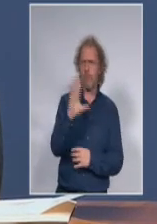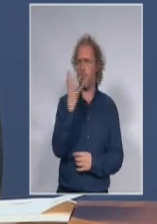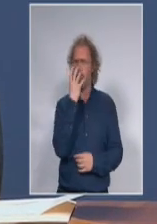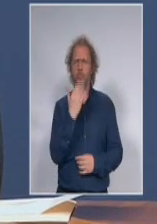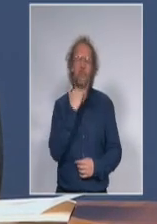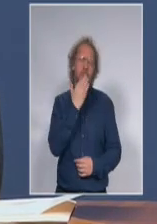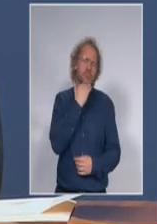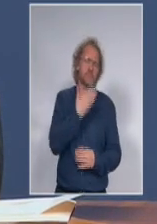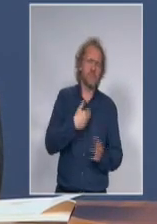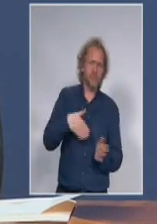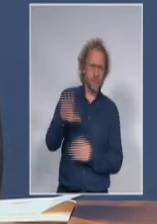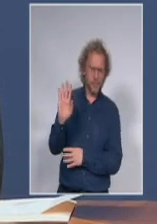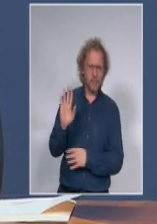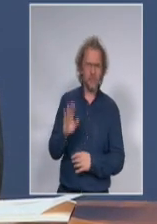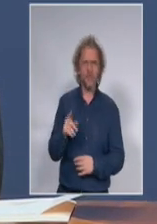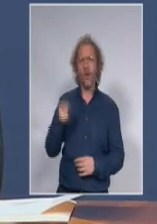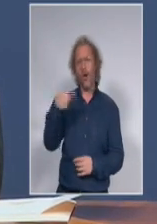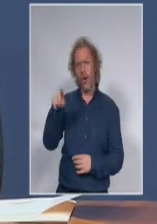ko da mi soli pamet